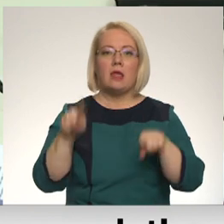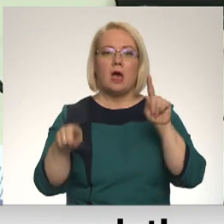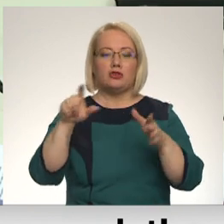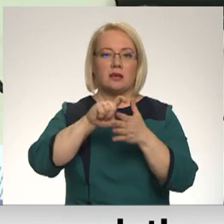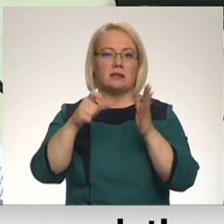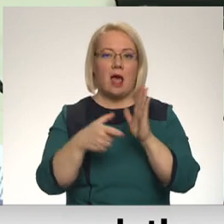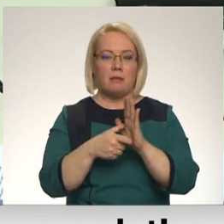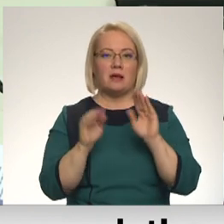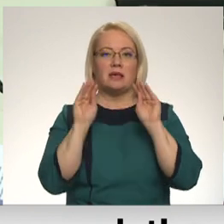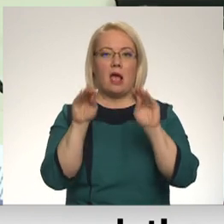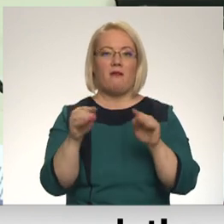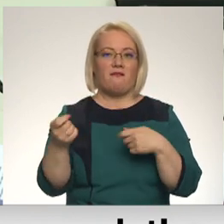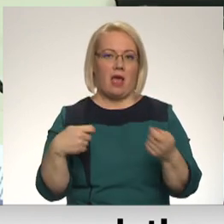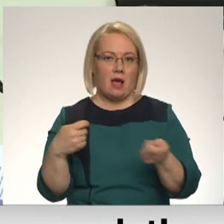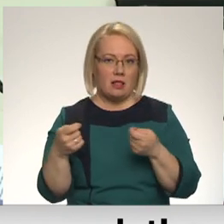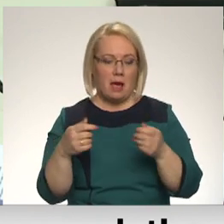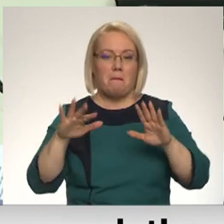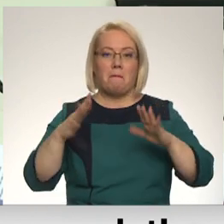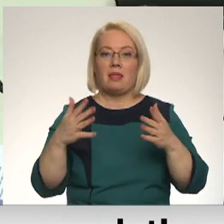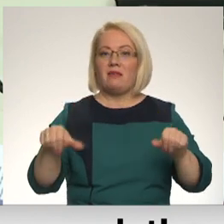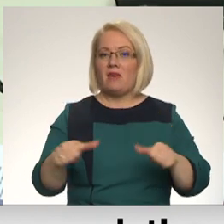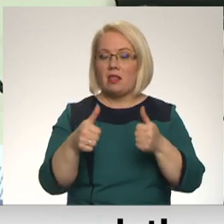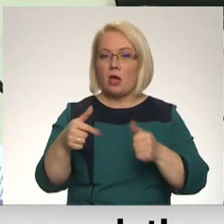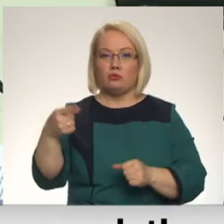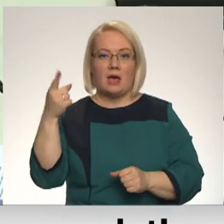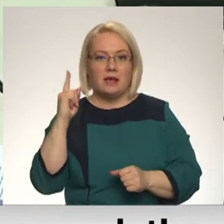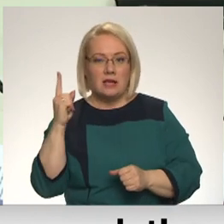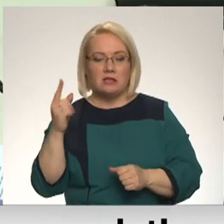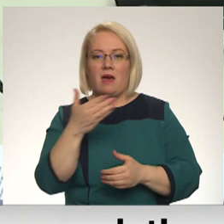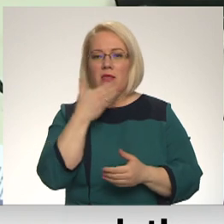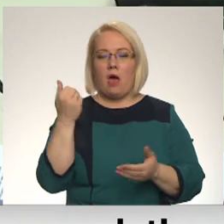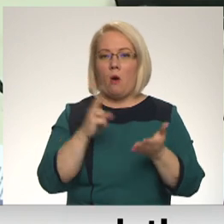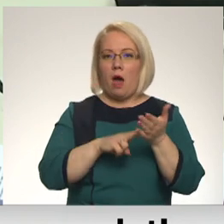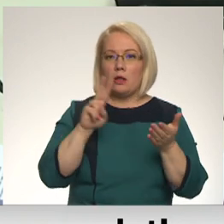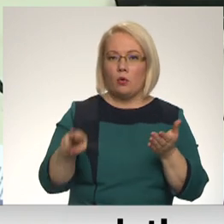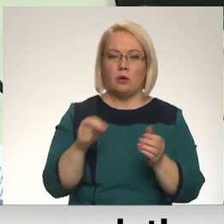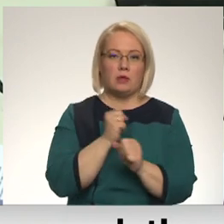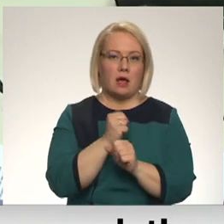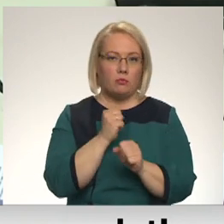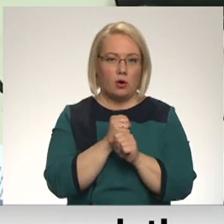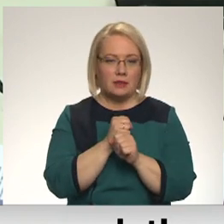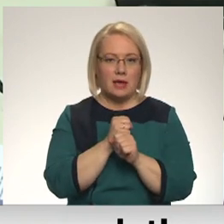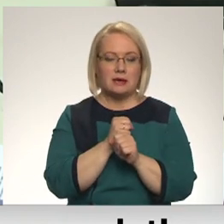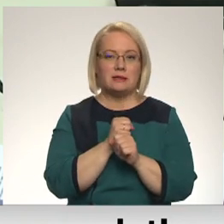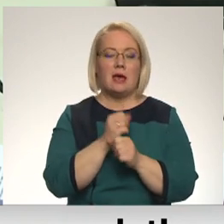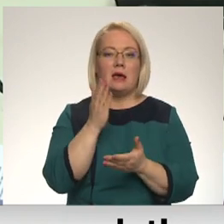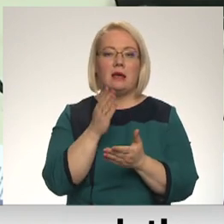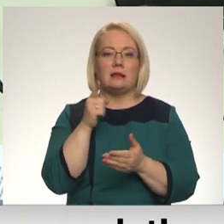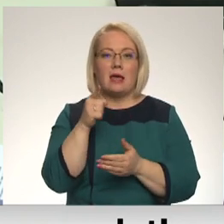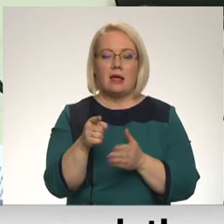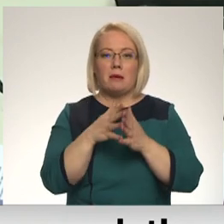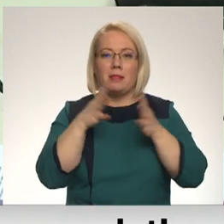telpās iekārtotiem veikaliem, bet vienlaikus aizliedz vai neatļauj, darboties citstarp tādiem